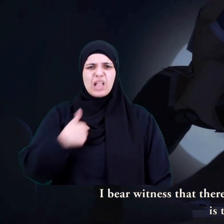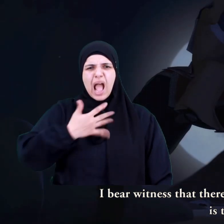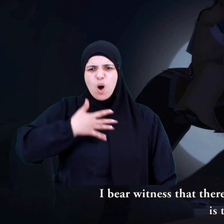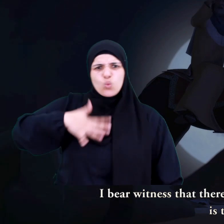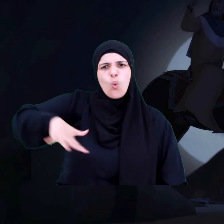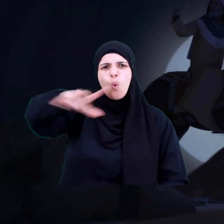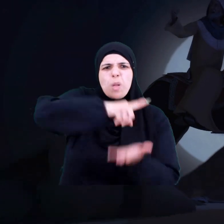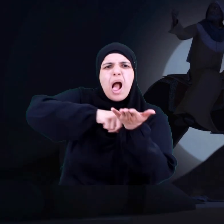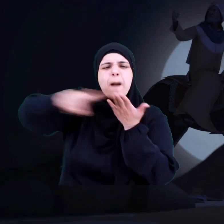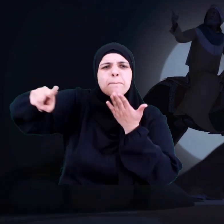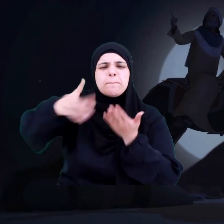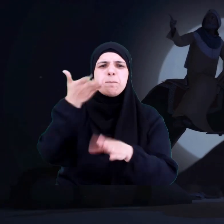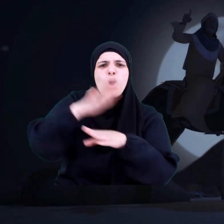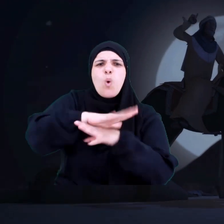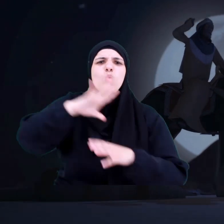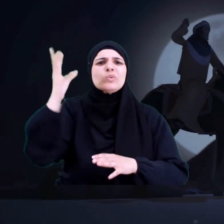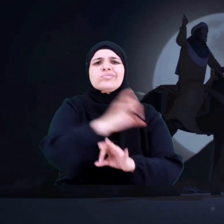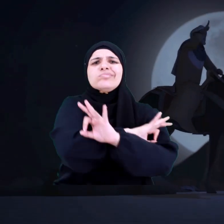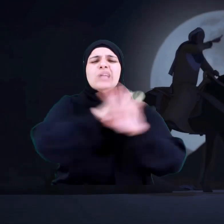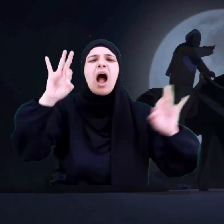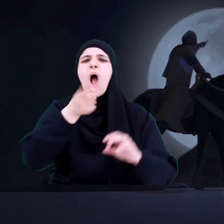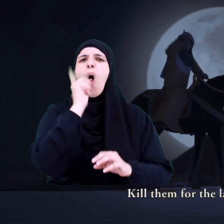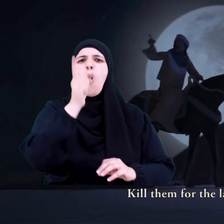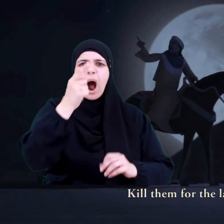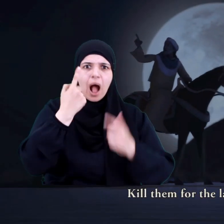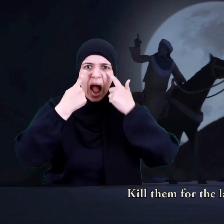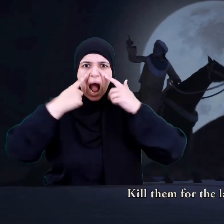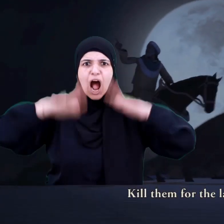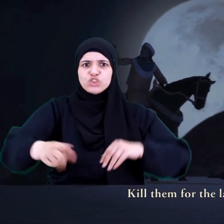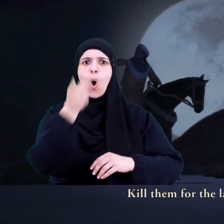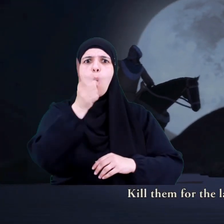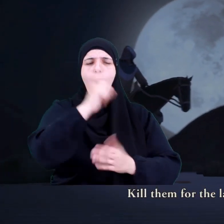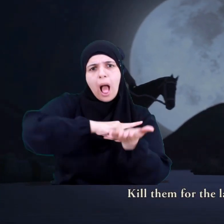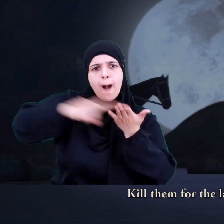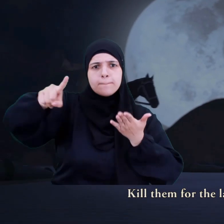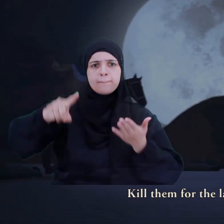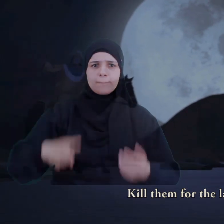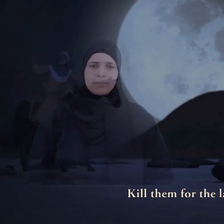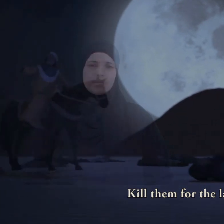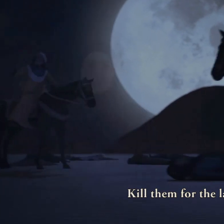أبيدوهم عن آخرهم، لا تتركوا أحدا منهم حياً.